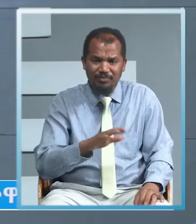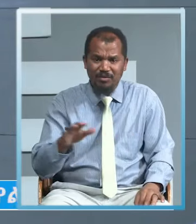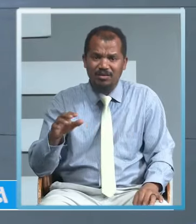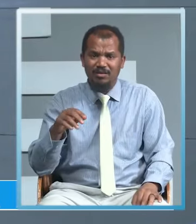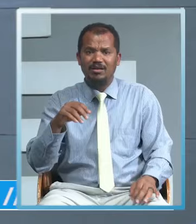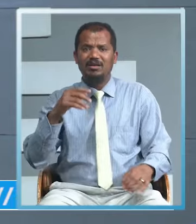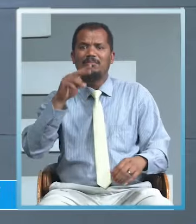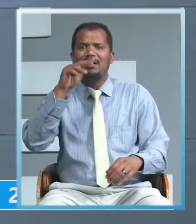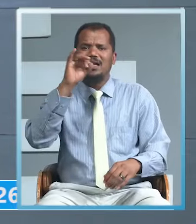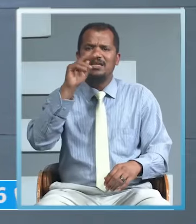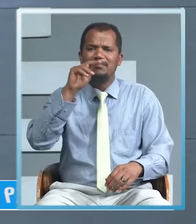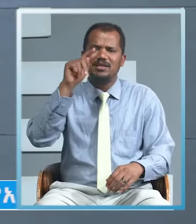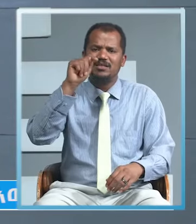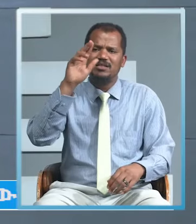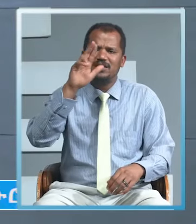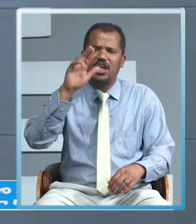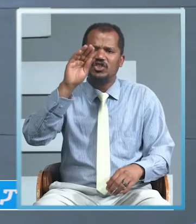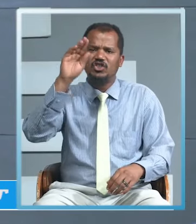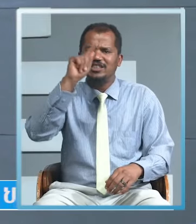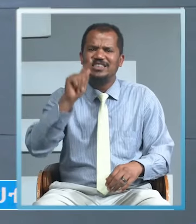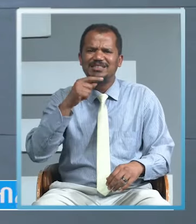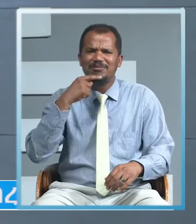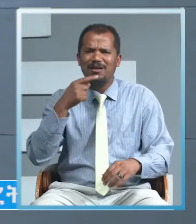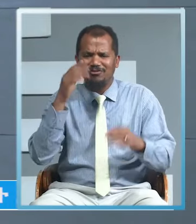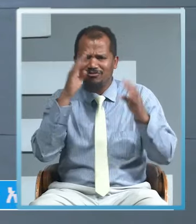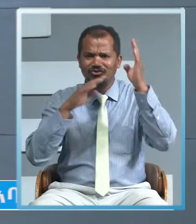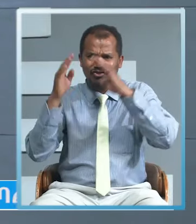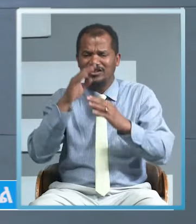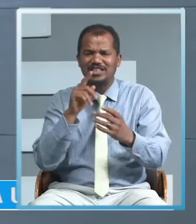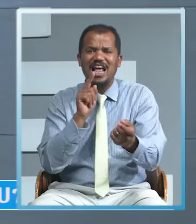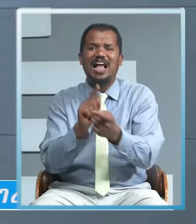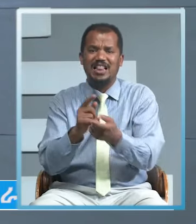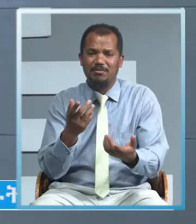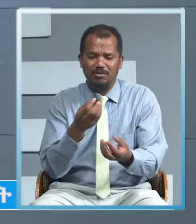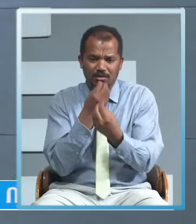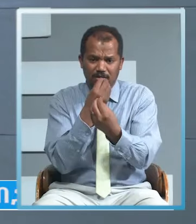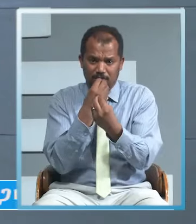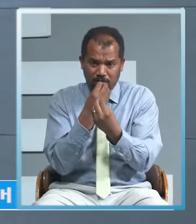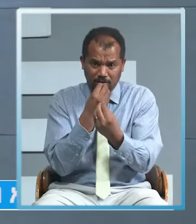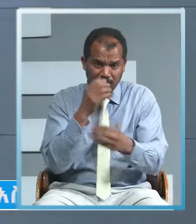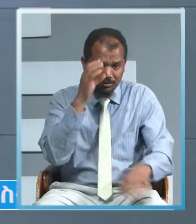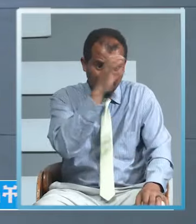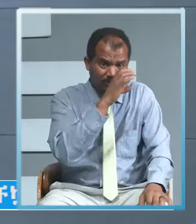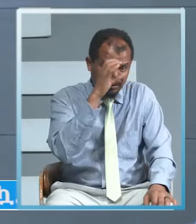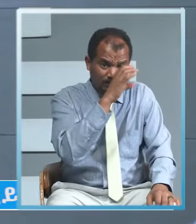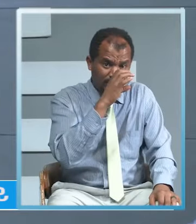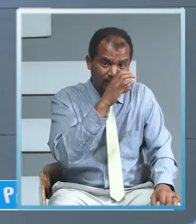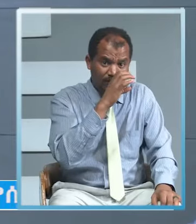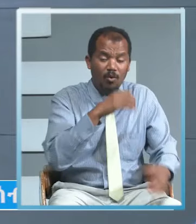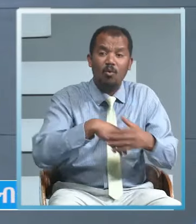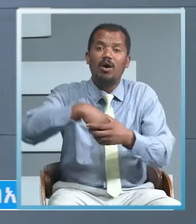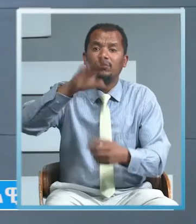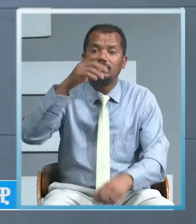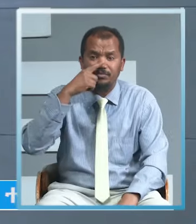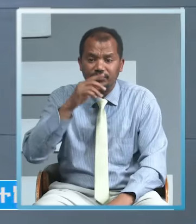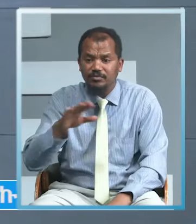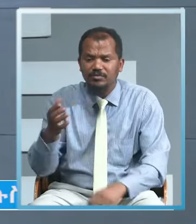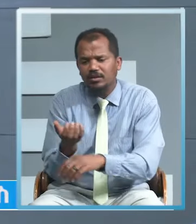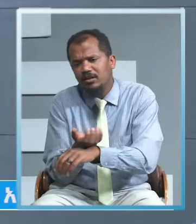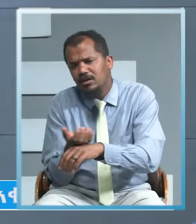ይሄ ማልኒውትሪሽን የምንለውን ችግር እንደተዳረጉ የምግብ ፍለጋ ወጥተው